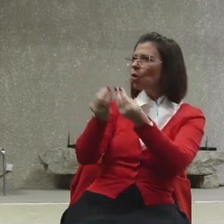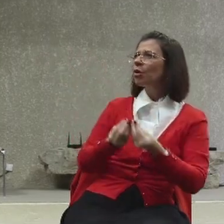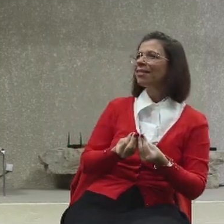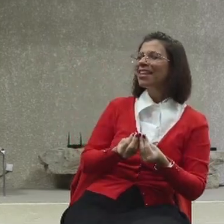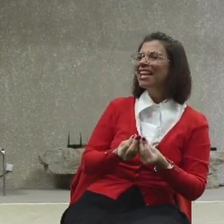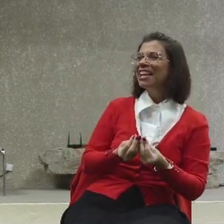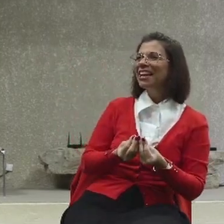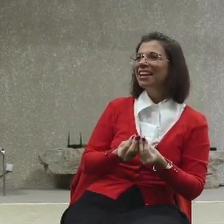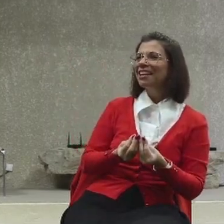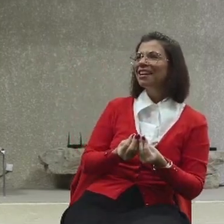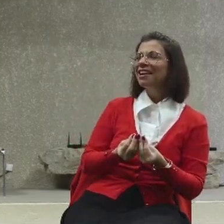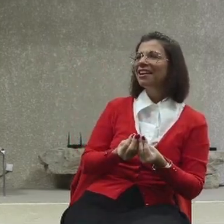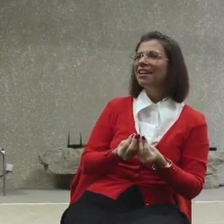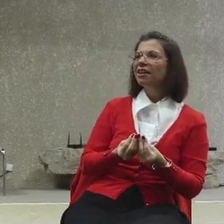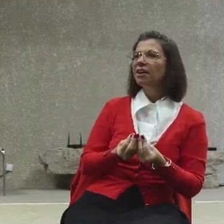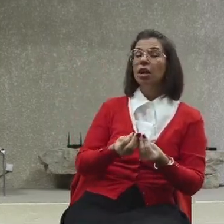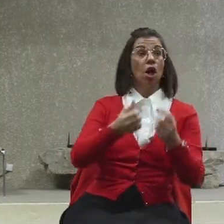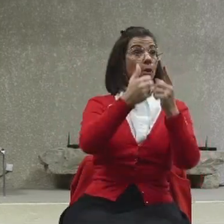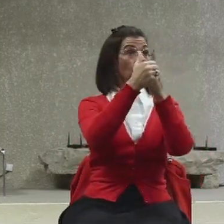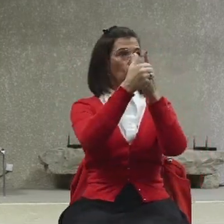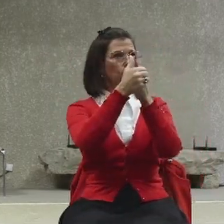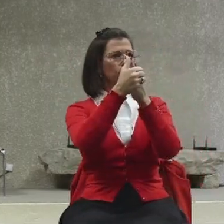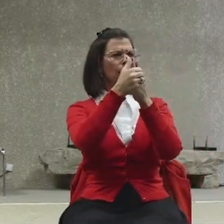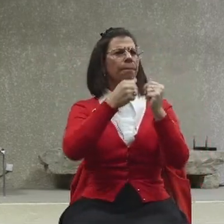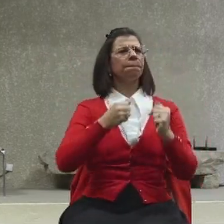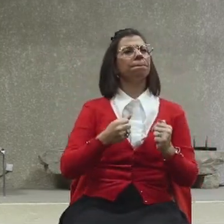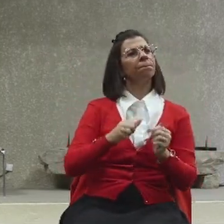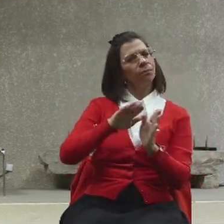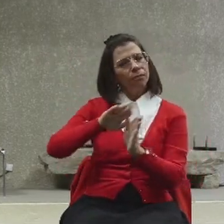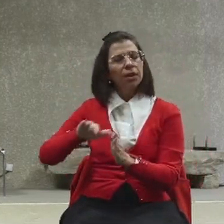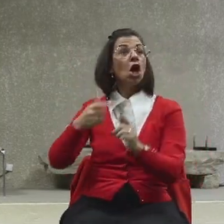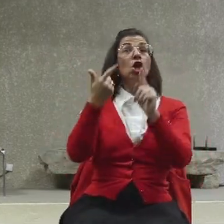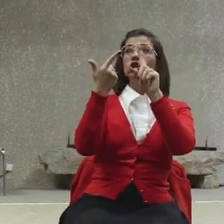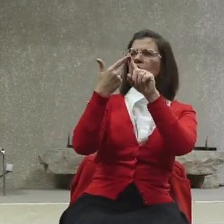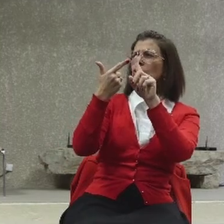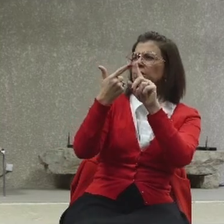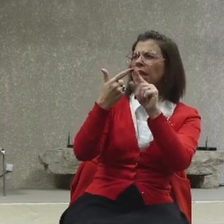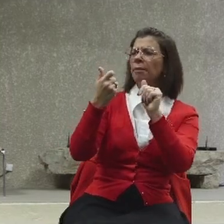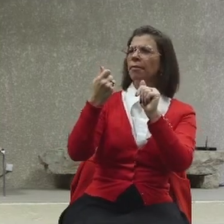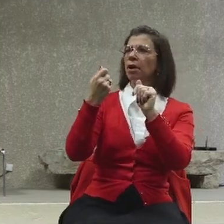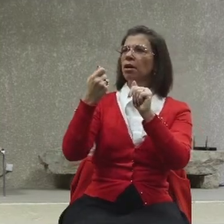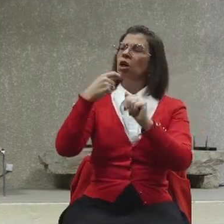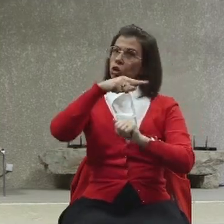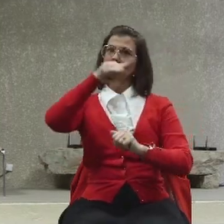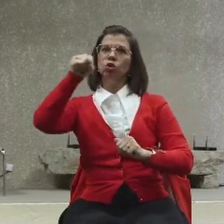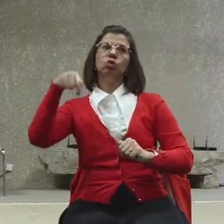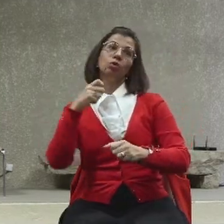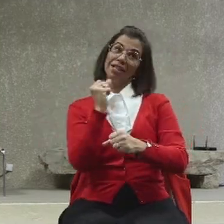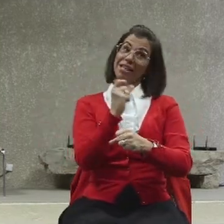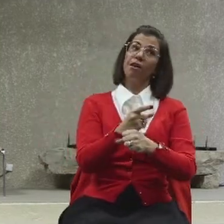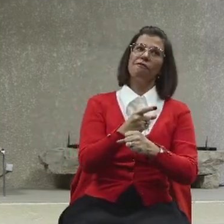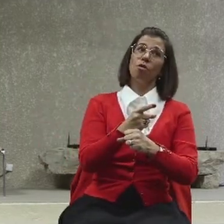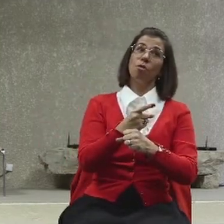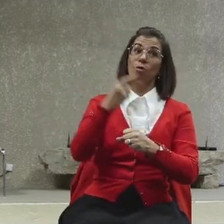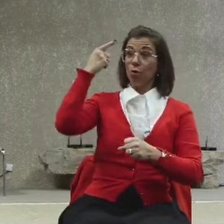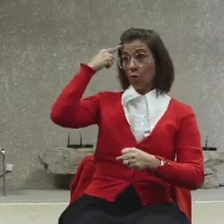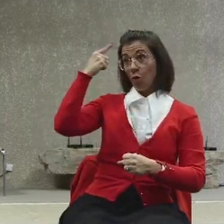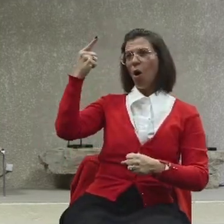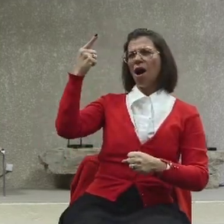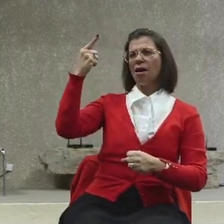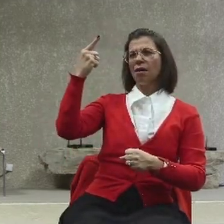ils regardent à la réalité visible. Alors que ce que je vous dis là, c'est